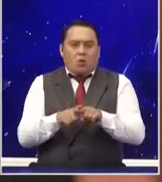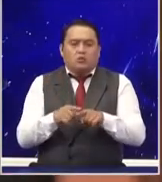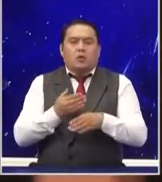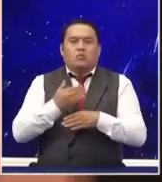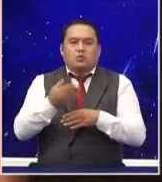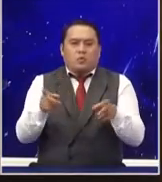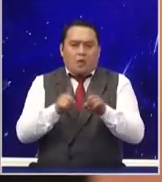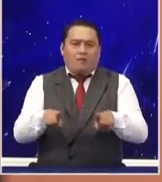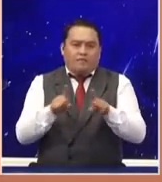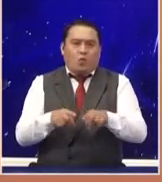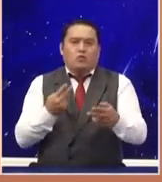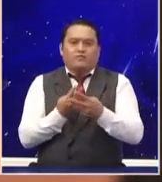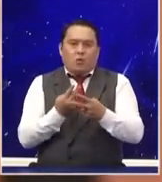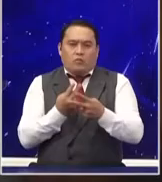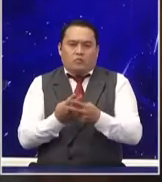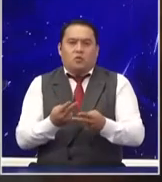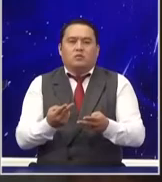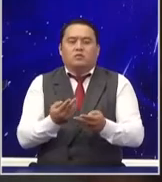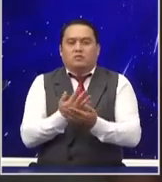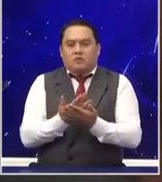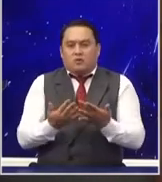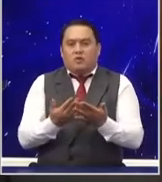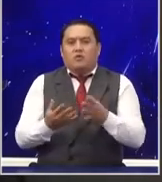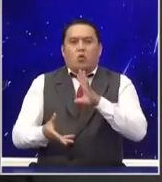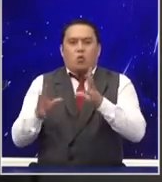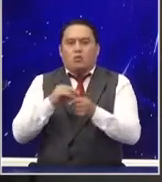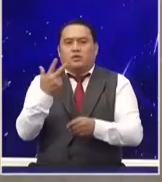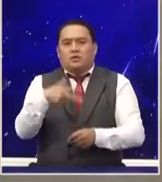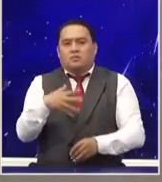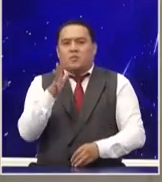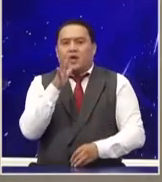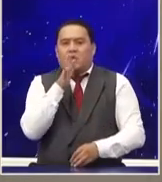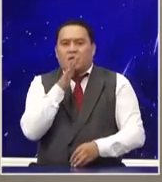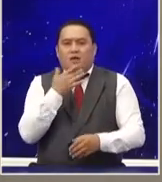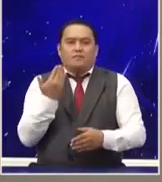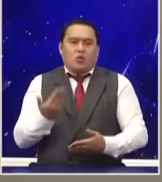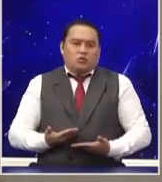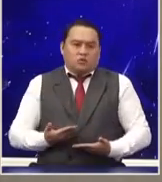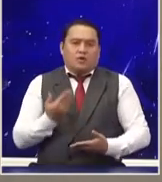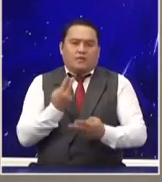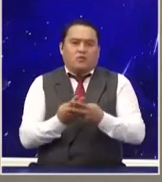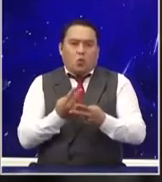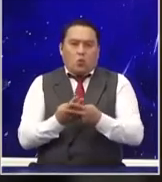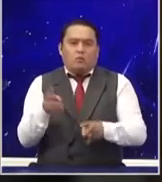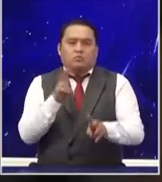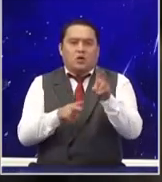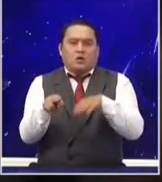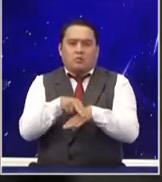Позднее неоднократно оказывался в местах лишения свободы, где в общей сложности провел 35 лет. Для его поимки